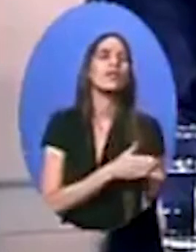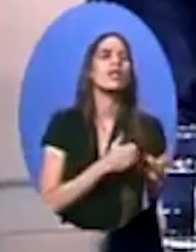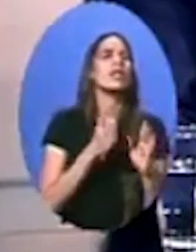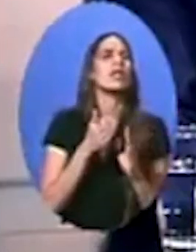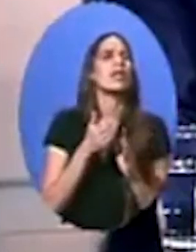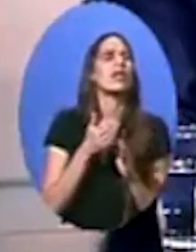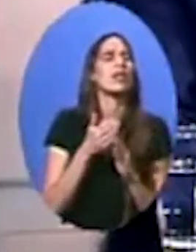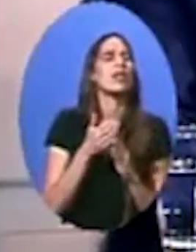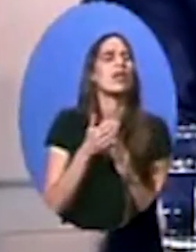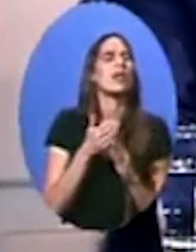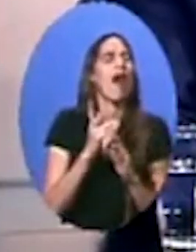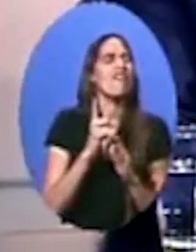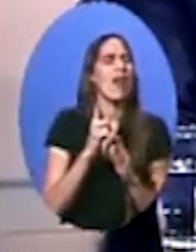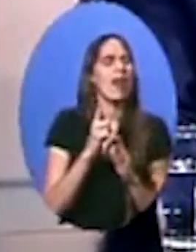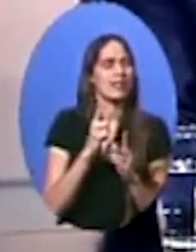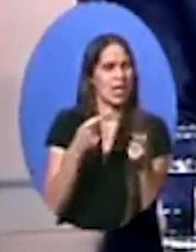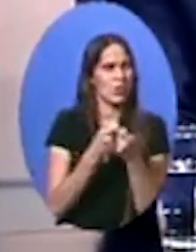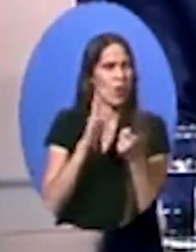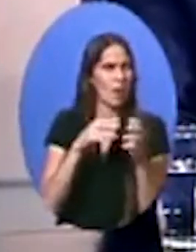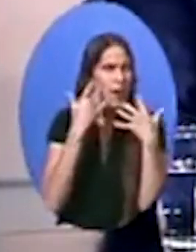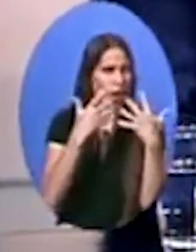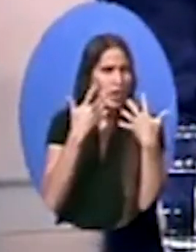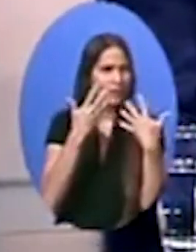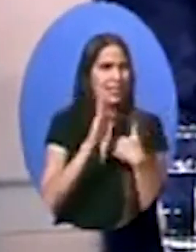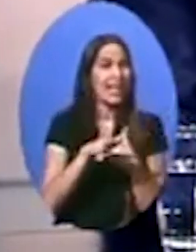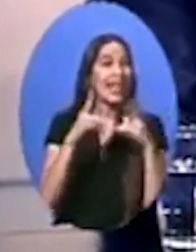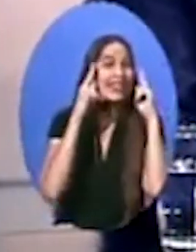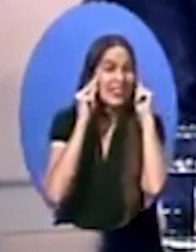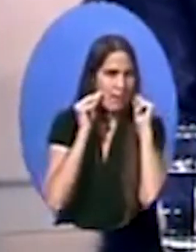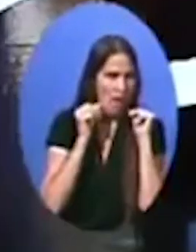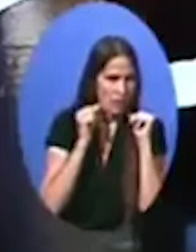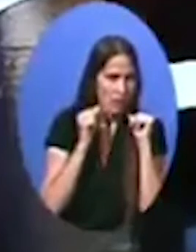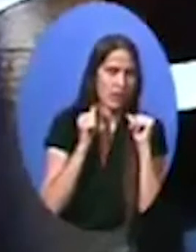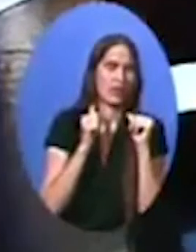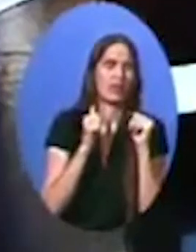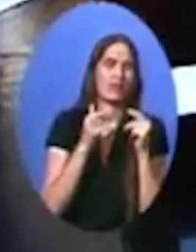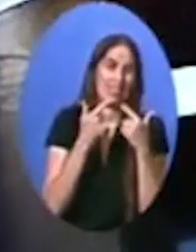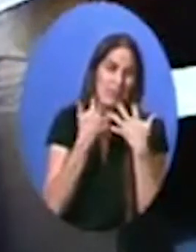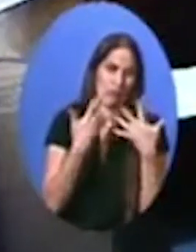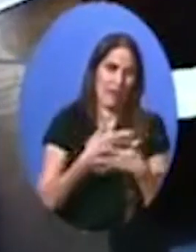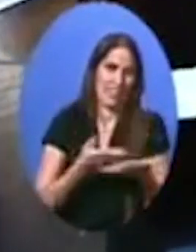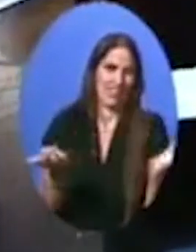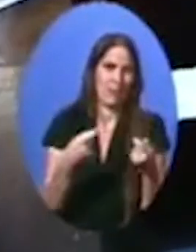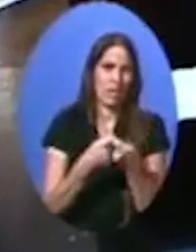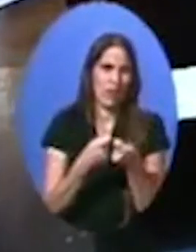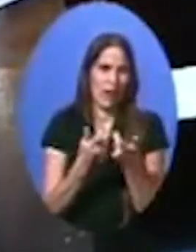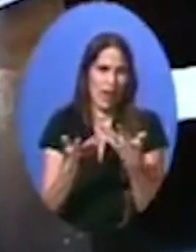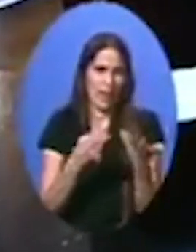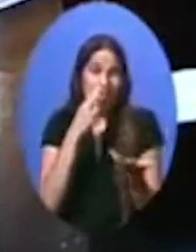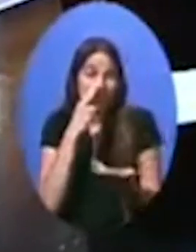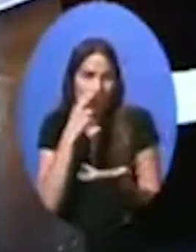יוצא? יוצא, וזה מתקשר גם לפרשת ילדי תימן והסיפורים שנחשפים על נישואים